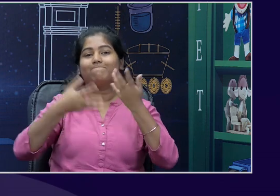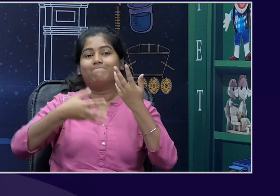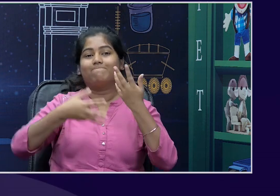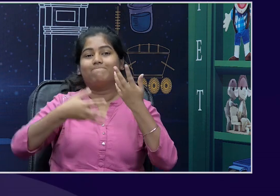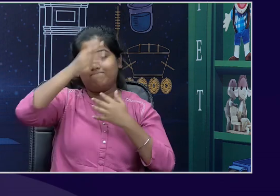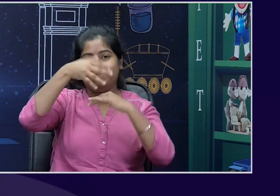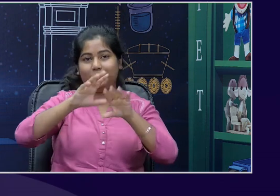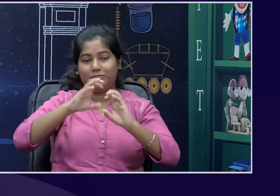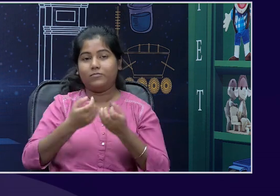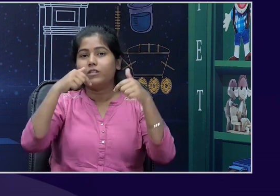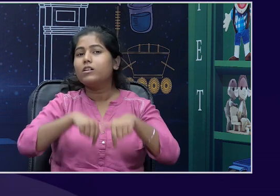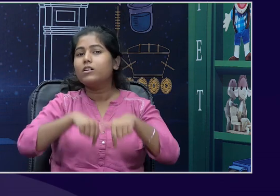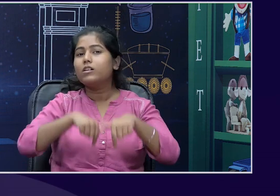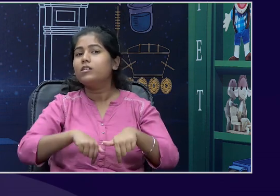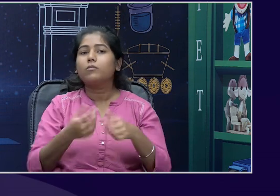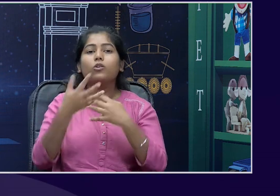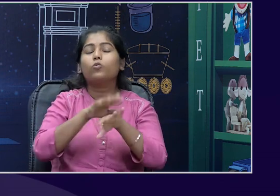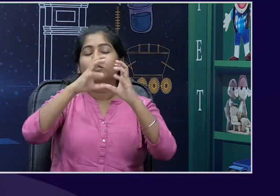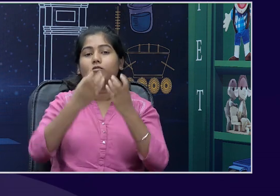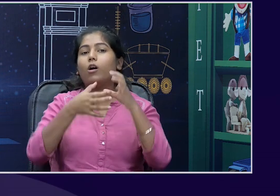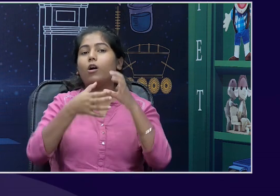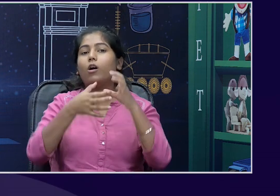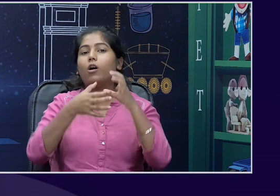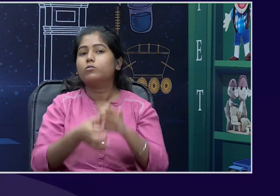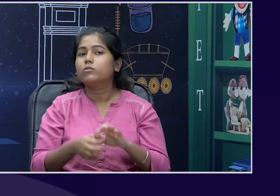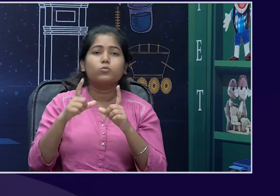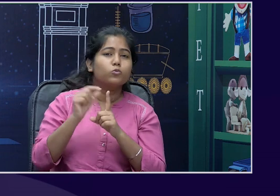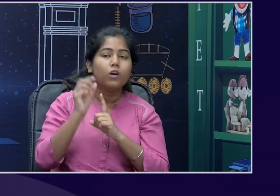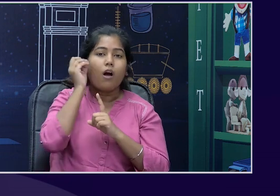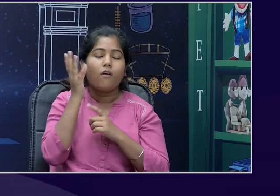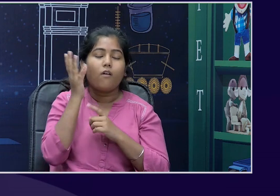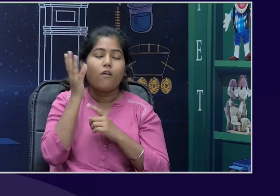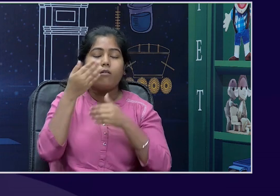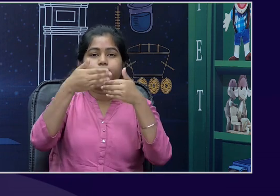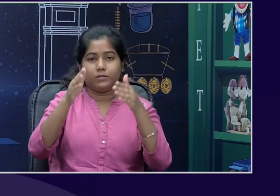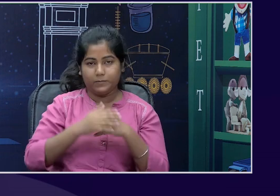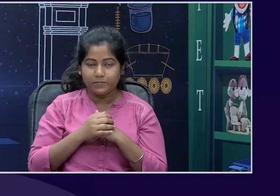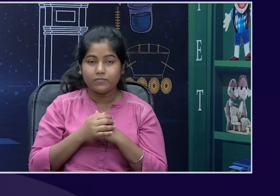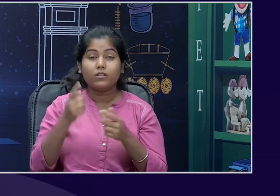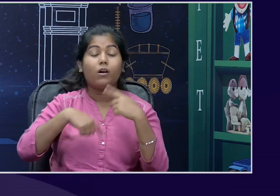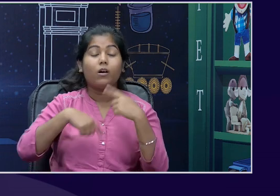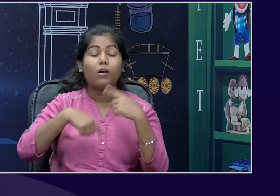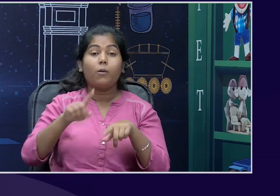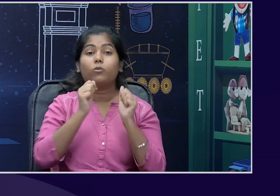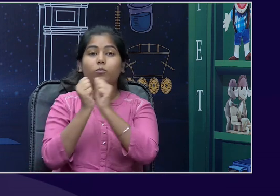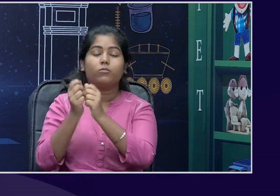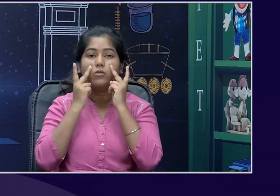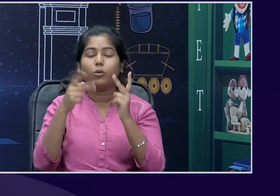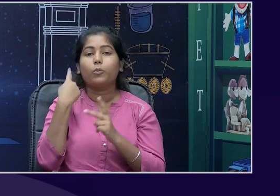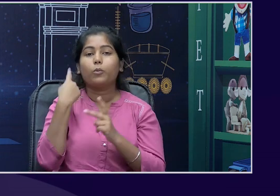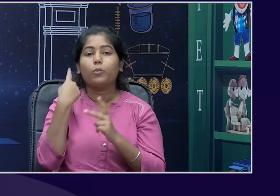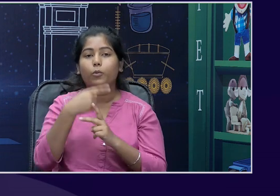इंक्लूसिव क्लासरूम पर, जहां पर हम अपनी समझ का दायरा बढ़ाते हैं इंक्लूसिव क्लासरूम के प्रति। आपको टेलीविजन स्क्रीन पर नजर आ रही है हमारी साइन